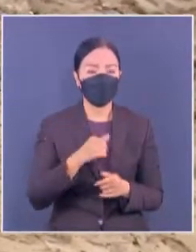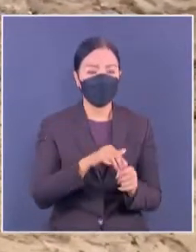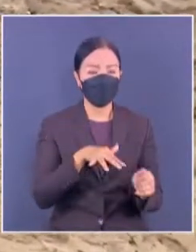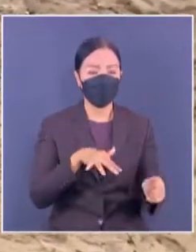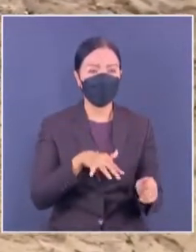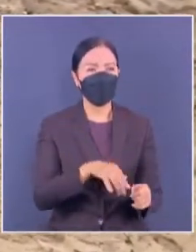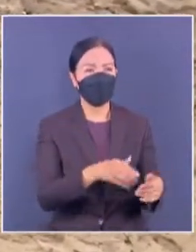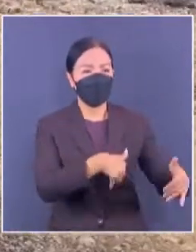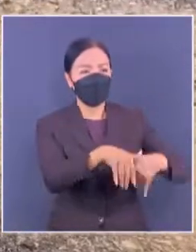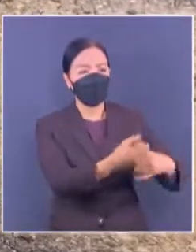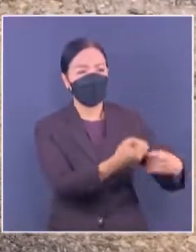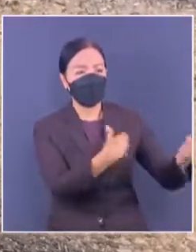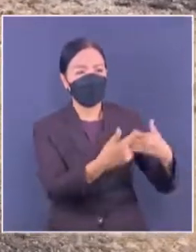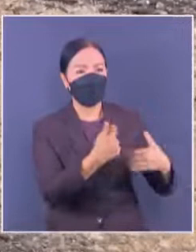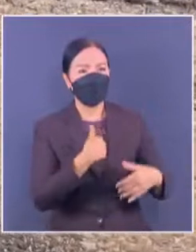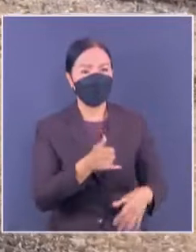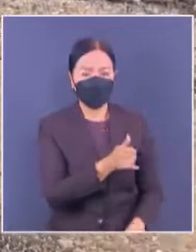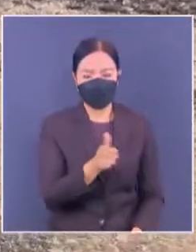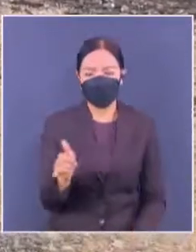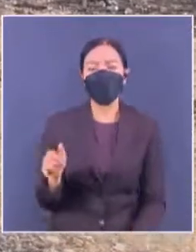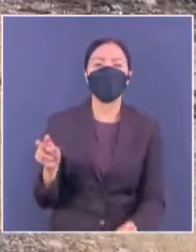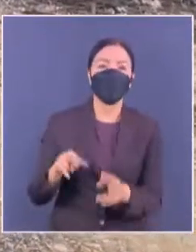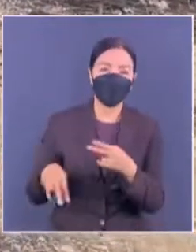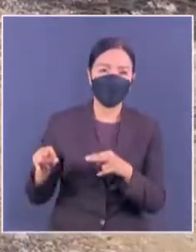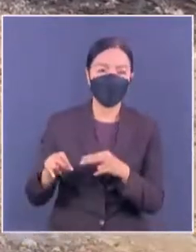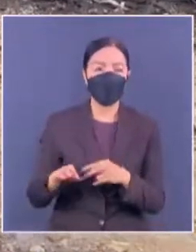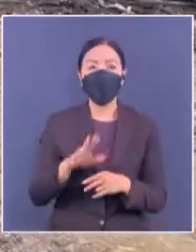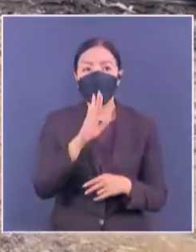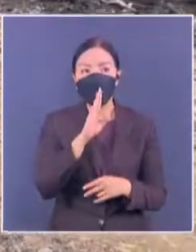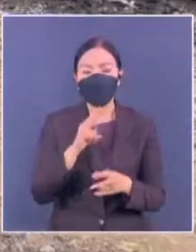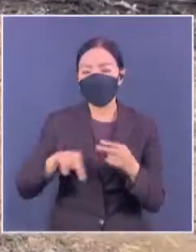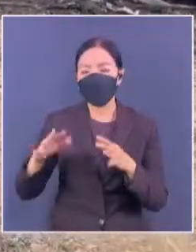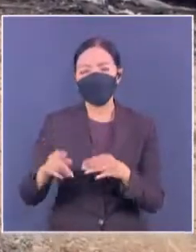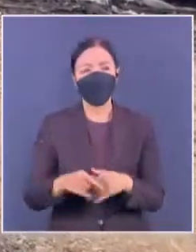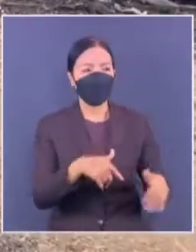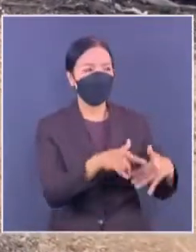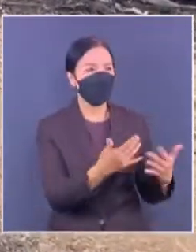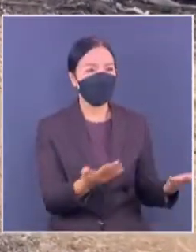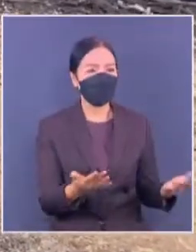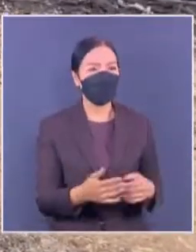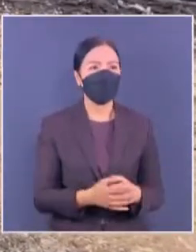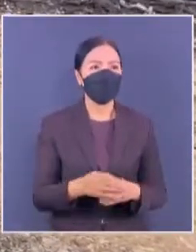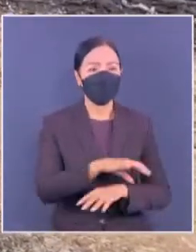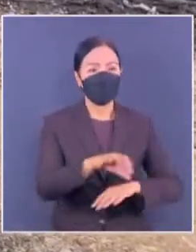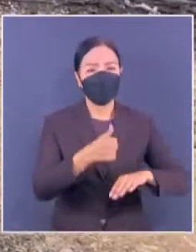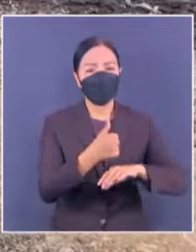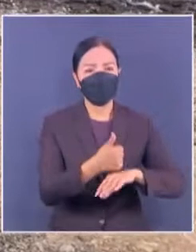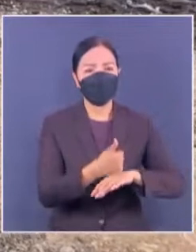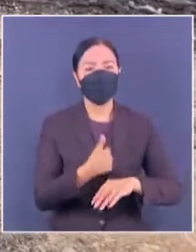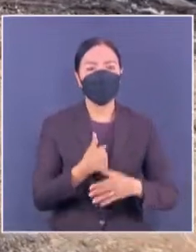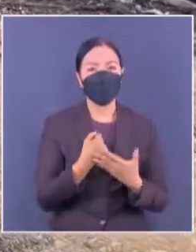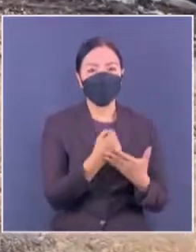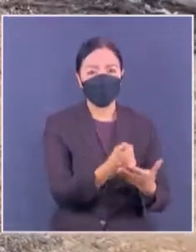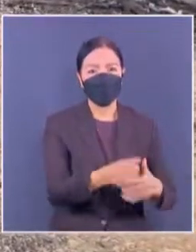าวบ้านมาร้องแล้วมาแจ้งแล้วถ้าไม่ตรวจสอบเนี่ยชาวบ้านจะไปพึ่งใครพึ่งผู้ใหญ่ไม่ได้จะไปพึ่งใครนอกจ